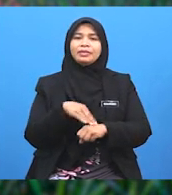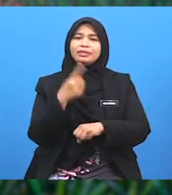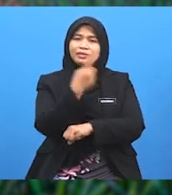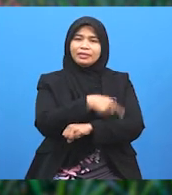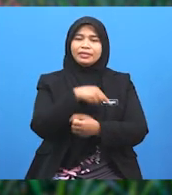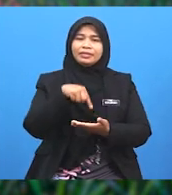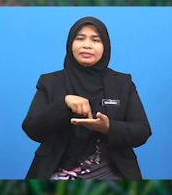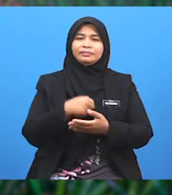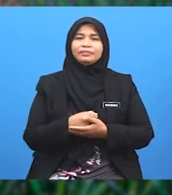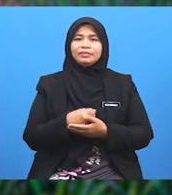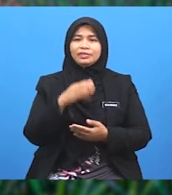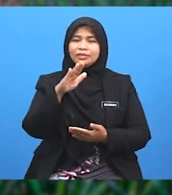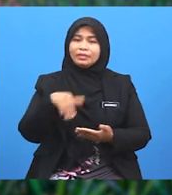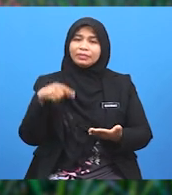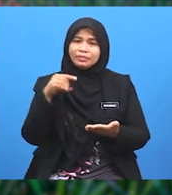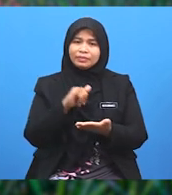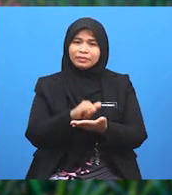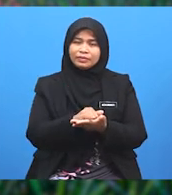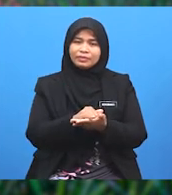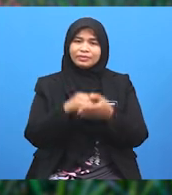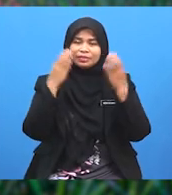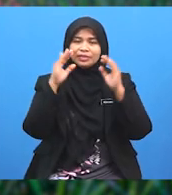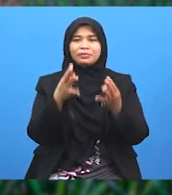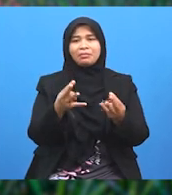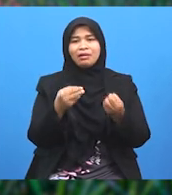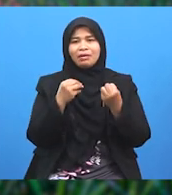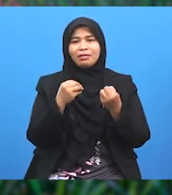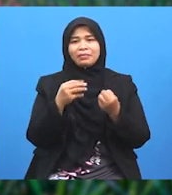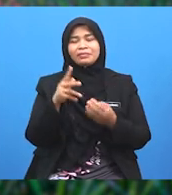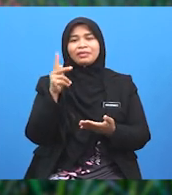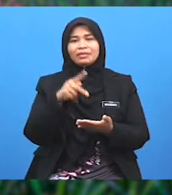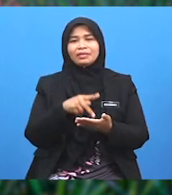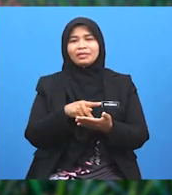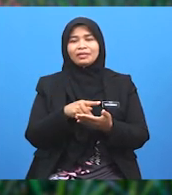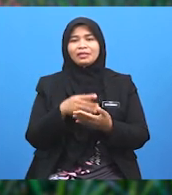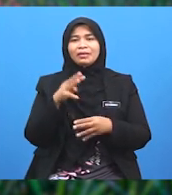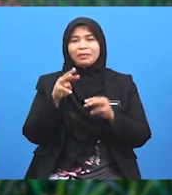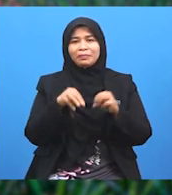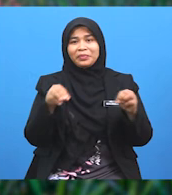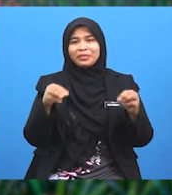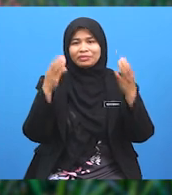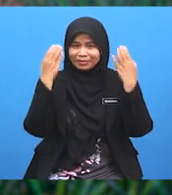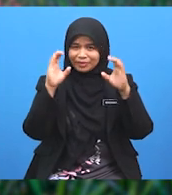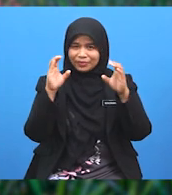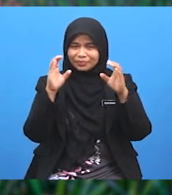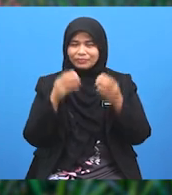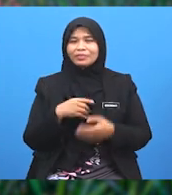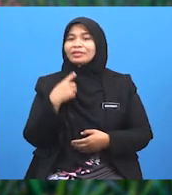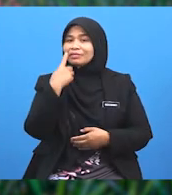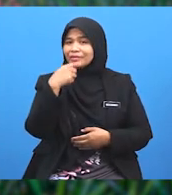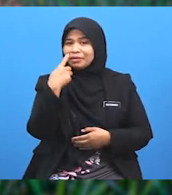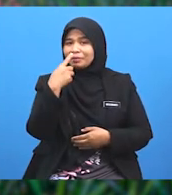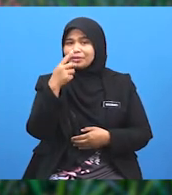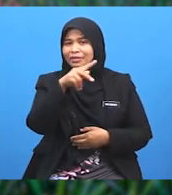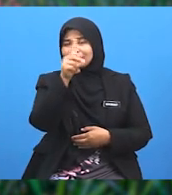kan? Sebelum itu, cikgu ingin memperkenalkan anak murid cikgu. Ingin tahu siapakah yang